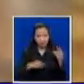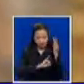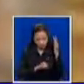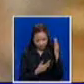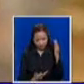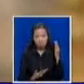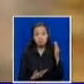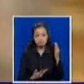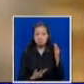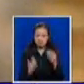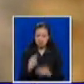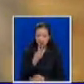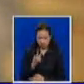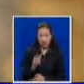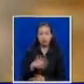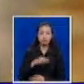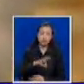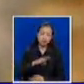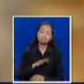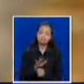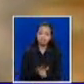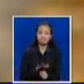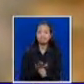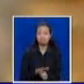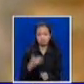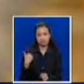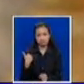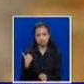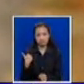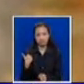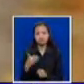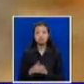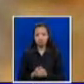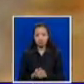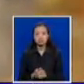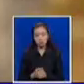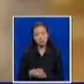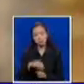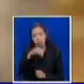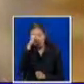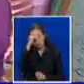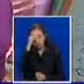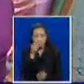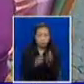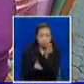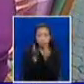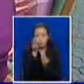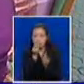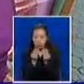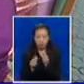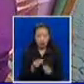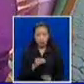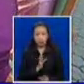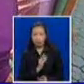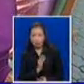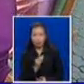เป็นสภาพที่น่าเห็นใจนะครับโดยเฉพาะอย่างิ่งก็คือว่าทำงานแล้วก็การศึกษาอยู่ภายใต้ความกลัวนะฮะทีนี้วันนี้คง